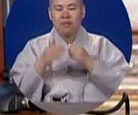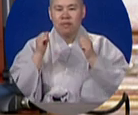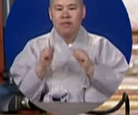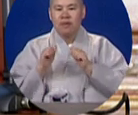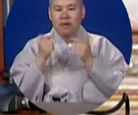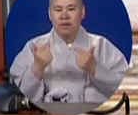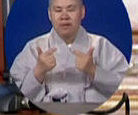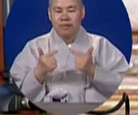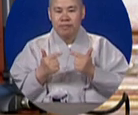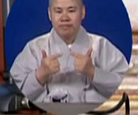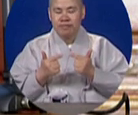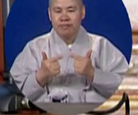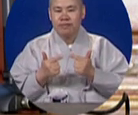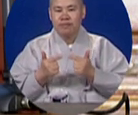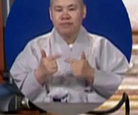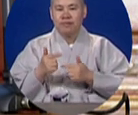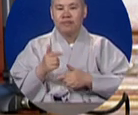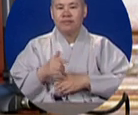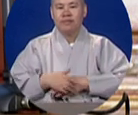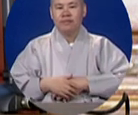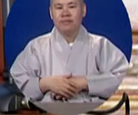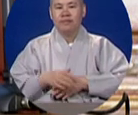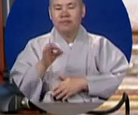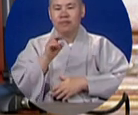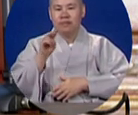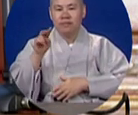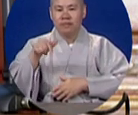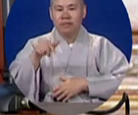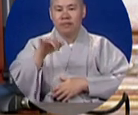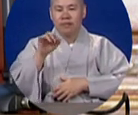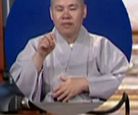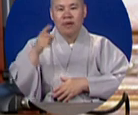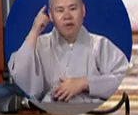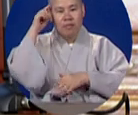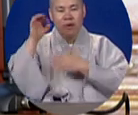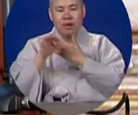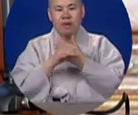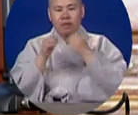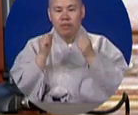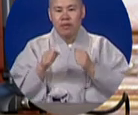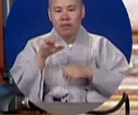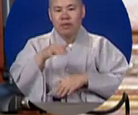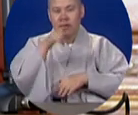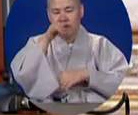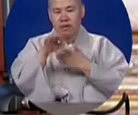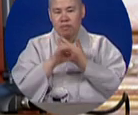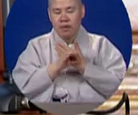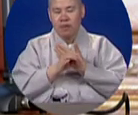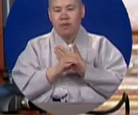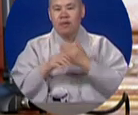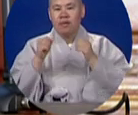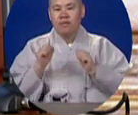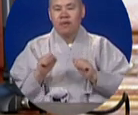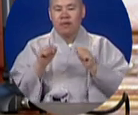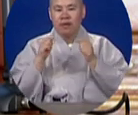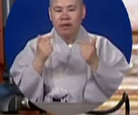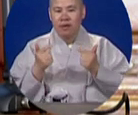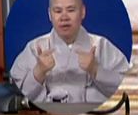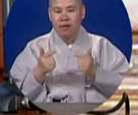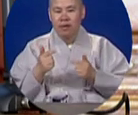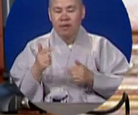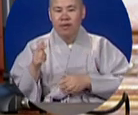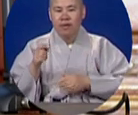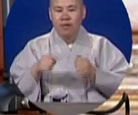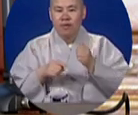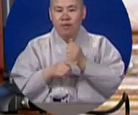말이에요 약심유주 제구입이주 만약 머무는 데가 있으면 곧 머무는 것이 아니다 그게 무슨